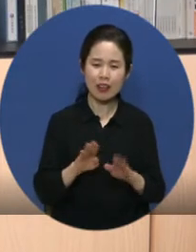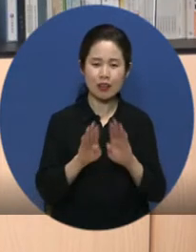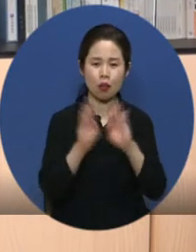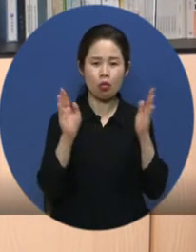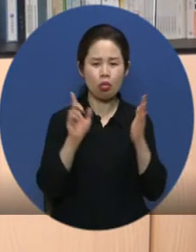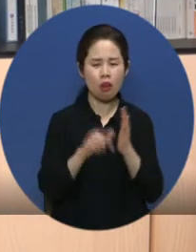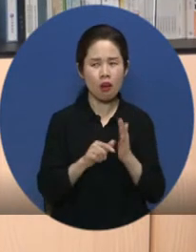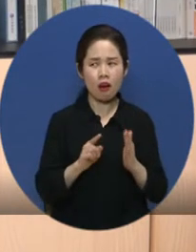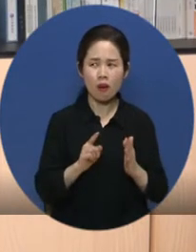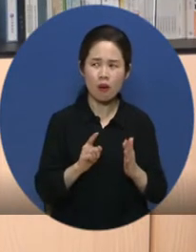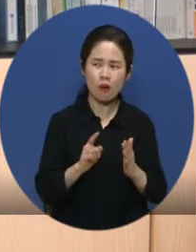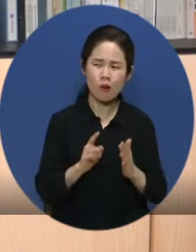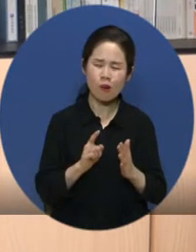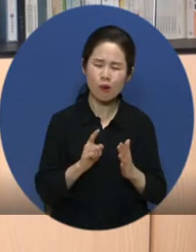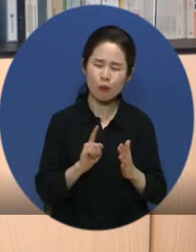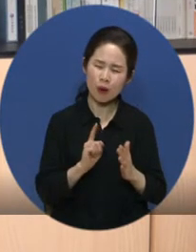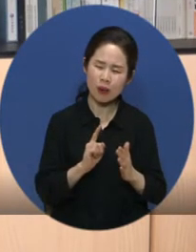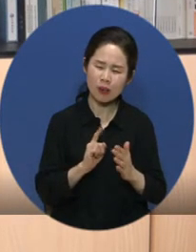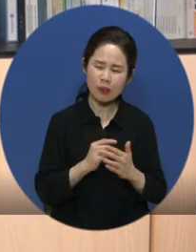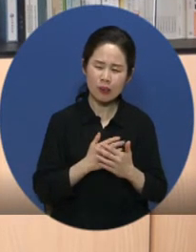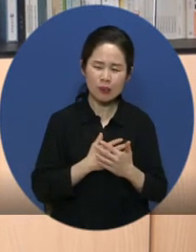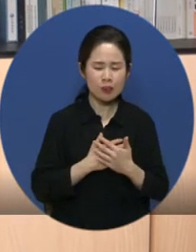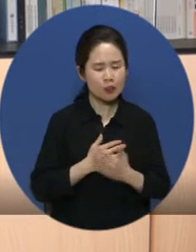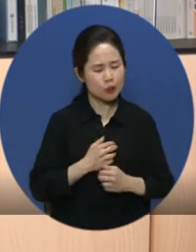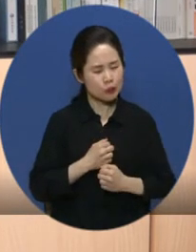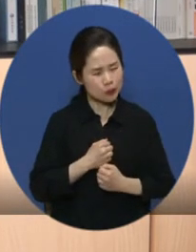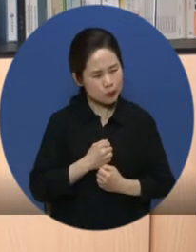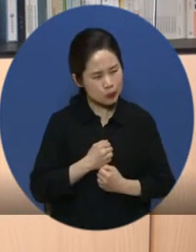조심스럽고 또 더불어서